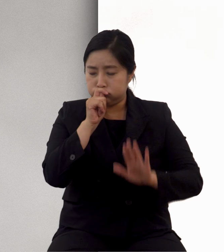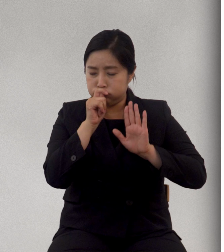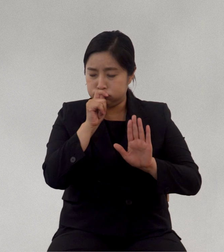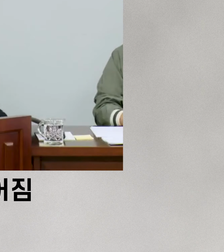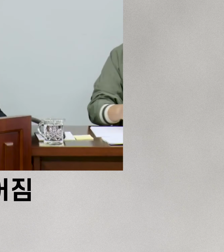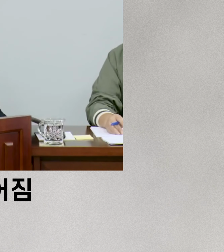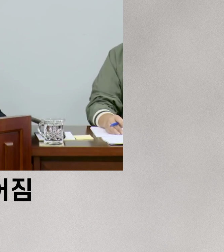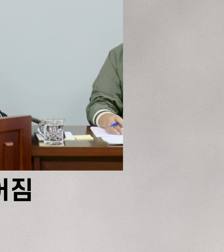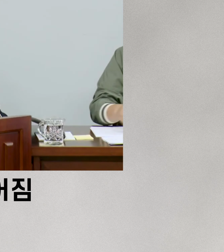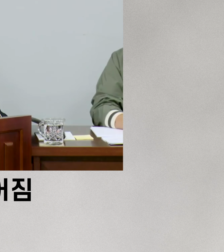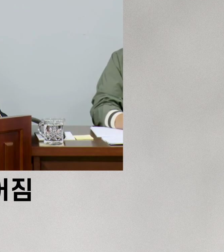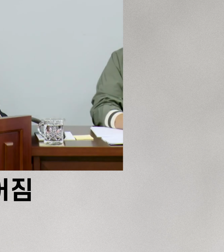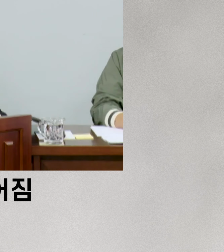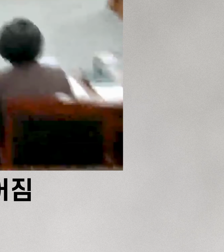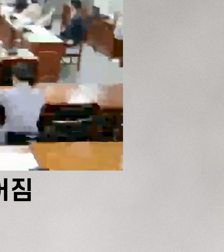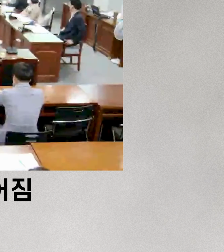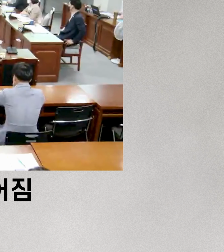이루어져요.